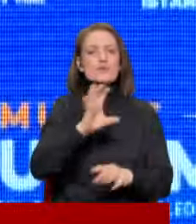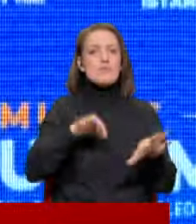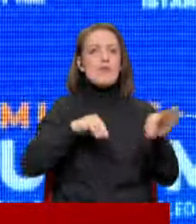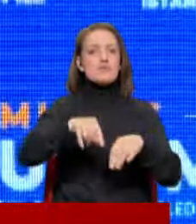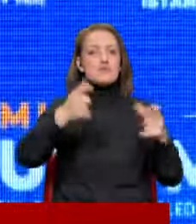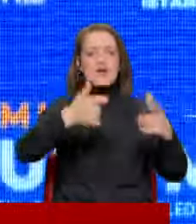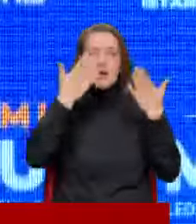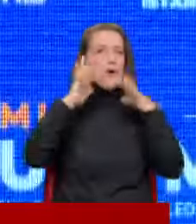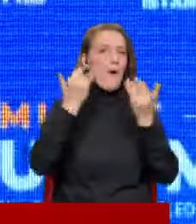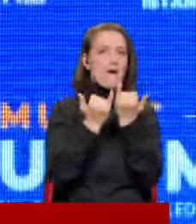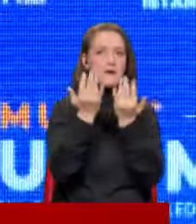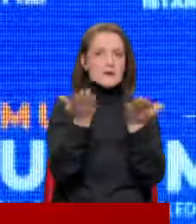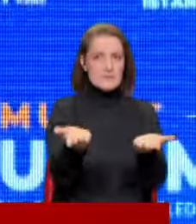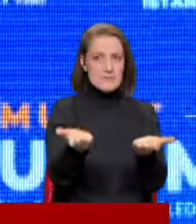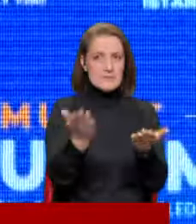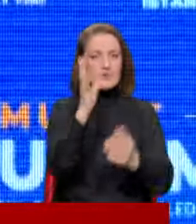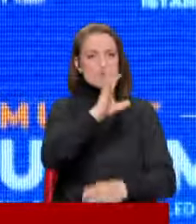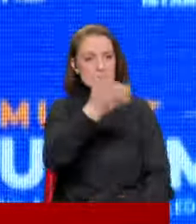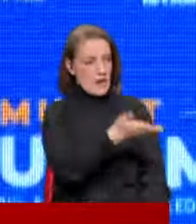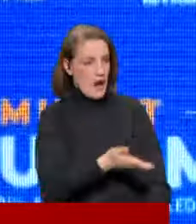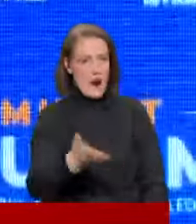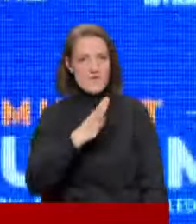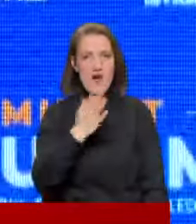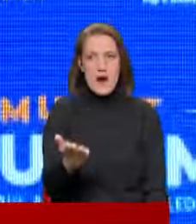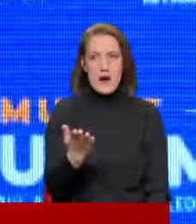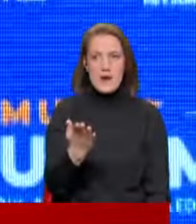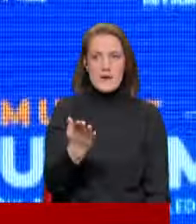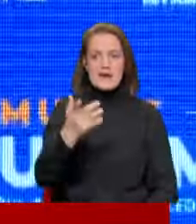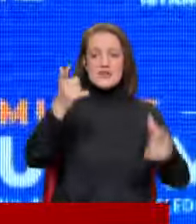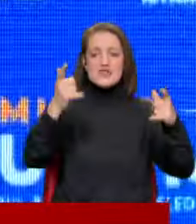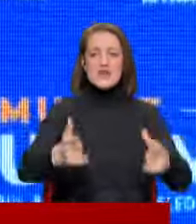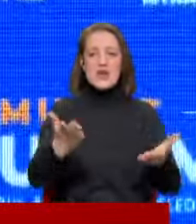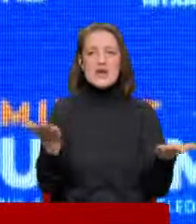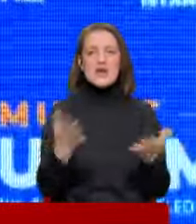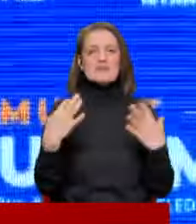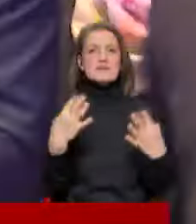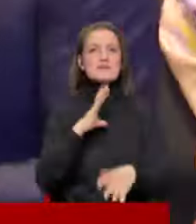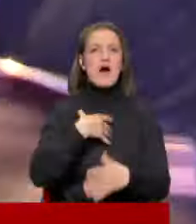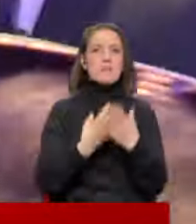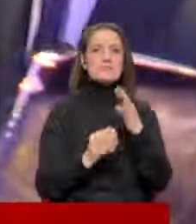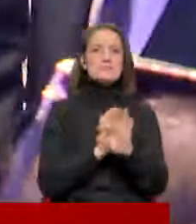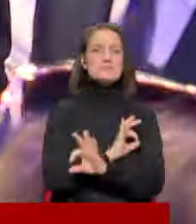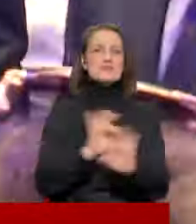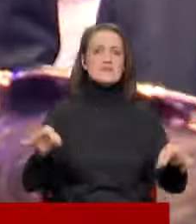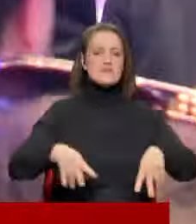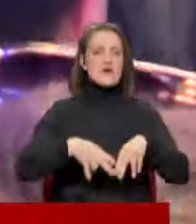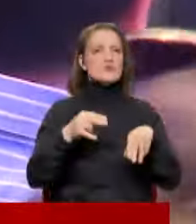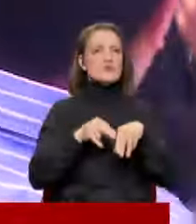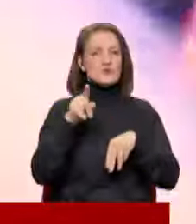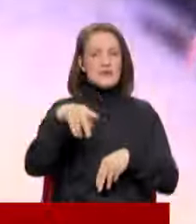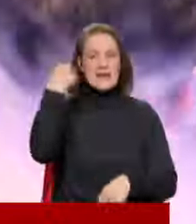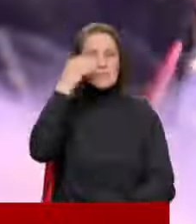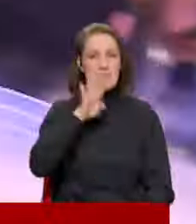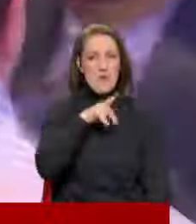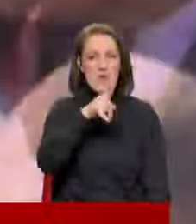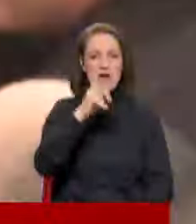yok değerli arkadaşlar bakın Turizm var burada yani şehir o kadar sahipsiz ki Murat kurum Ekrem imamoğlu'nu